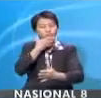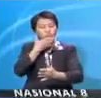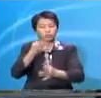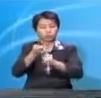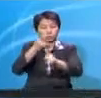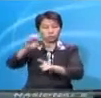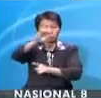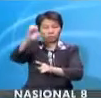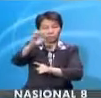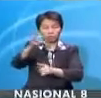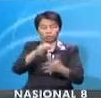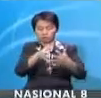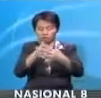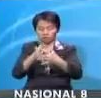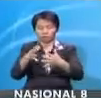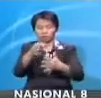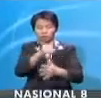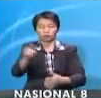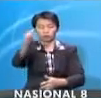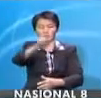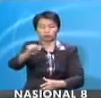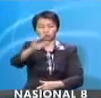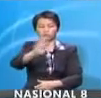dari Eropah, Amerika dan Asia Barat.